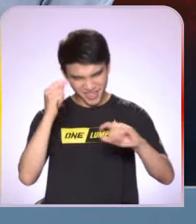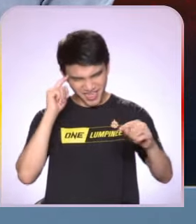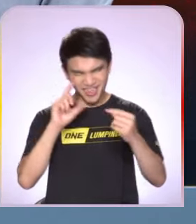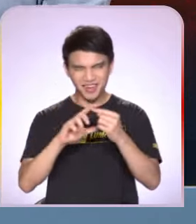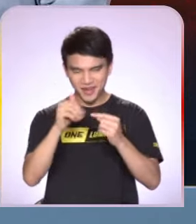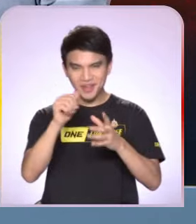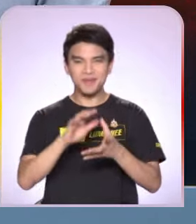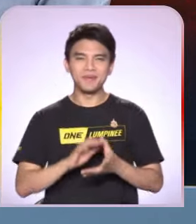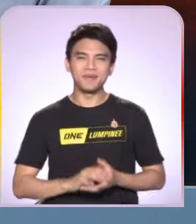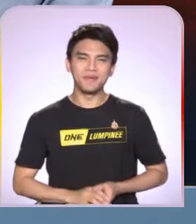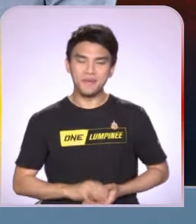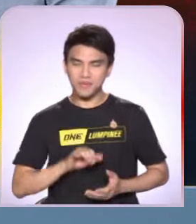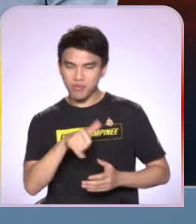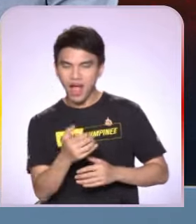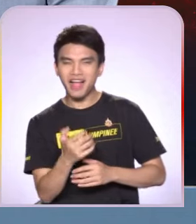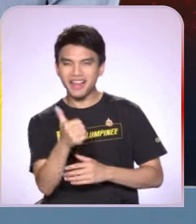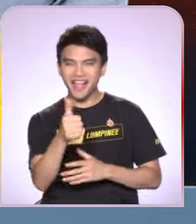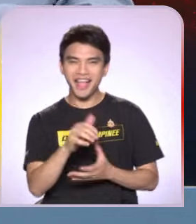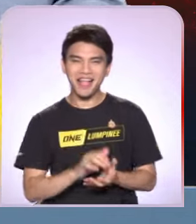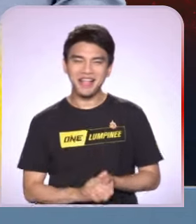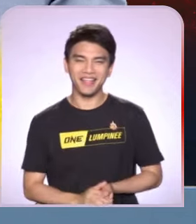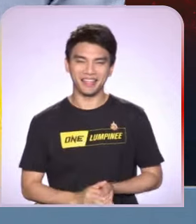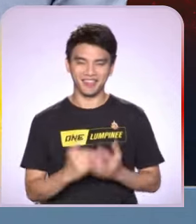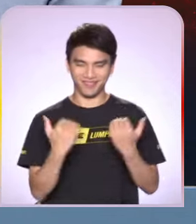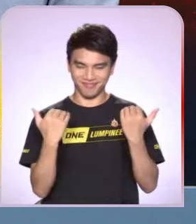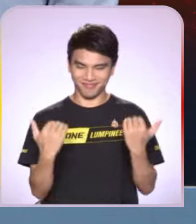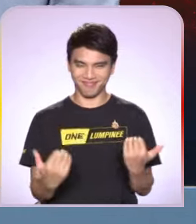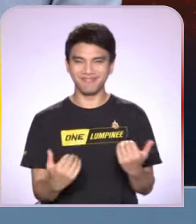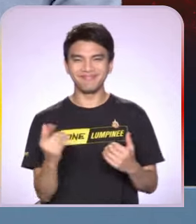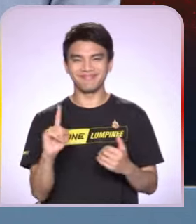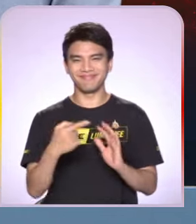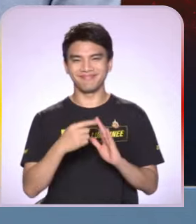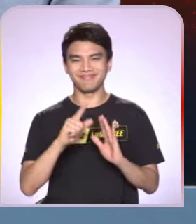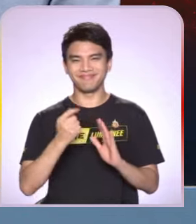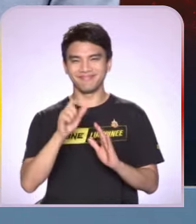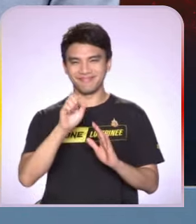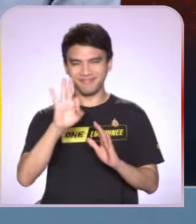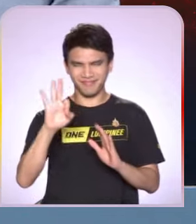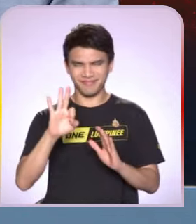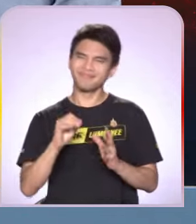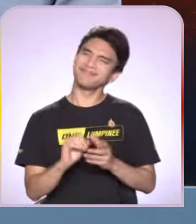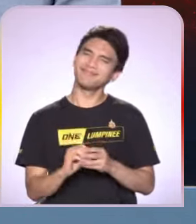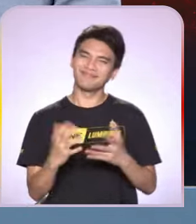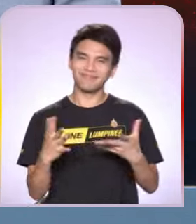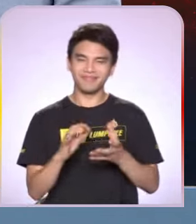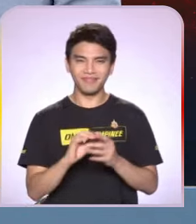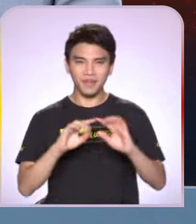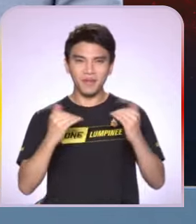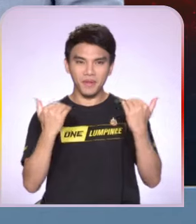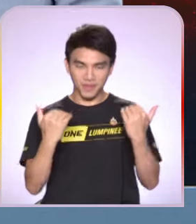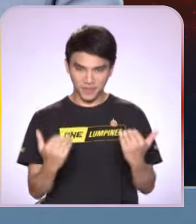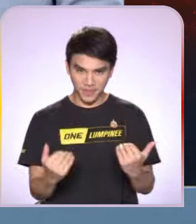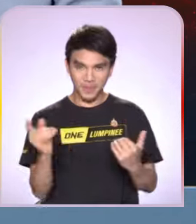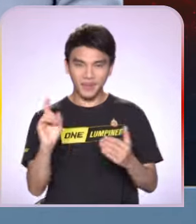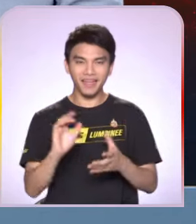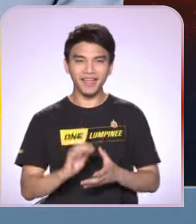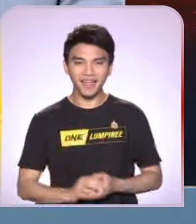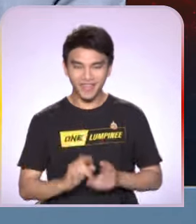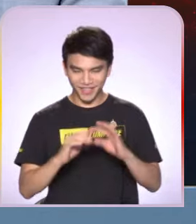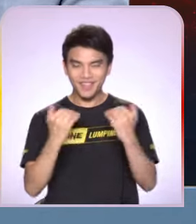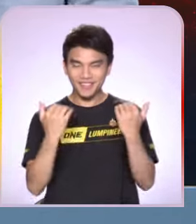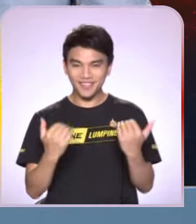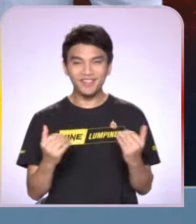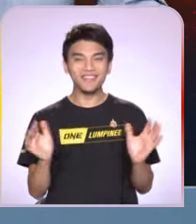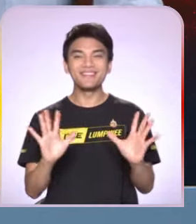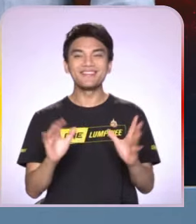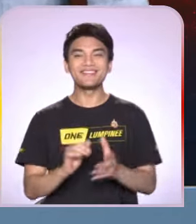ากว่านะครับโดนก็หล่นได ้ช่วงหลังดูเลยอะ ช่วงหลังเลยโดนอะไรก็หล่น เอาล่ะ ครับผม แต่ยกเว้นไฟนี ้ แต่ยกเว้น